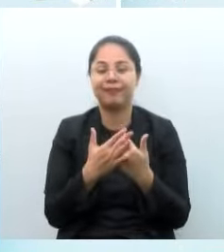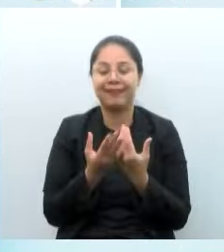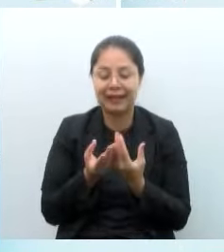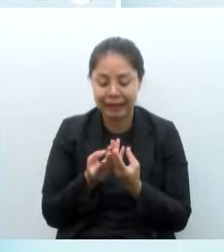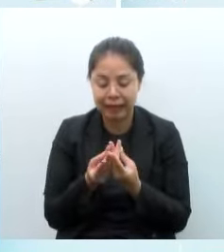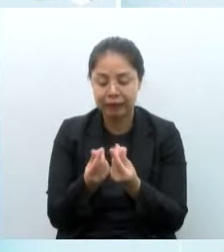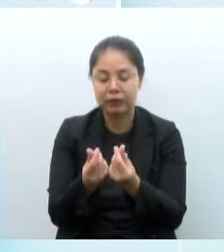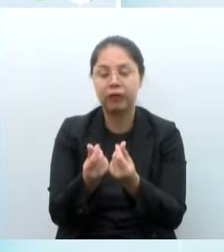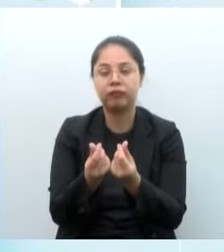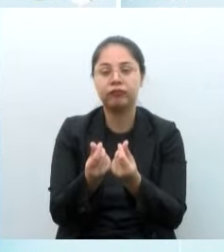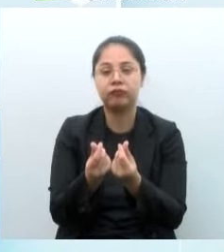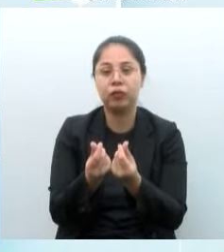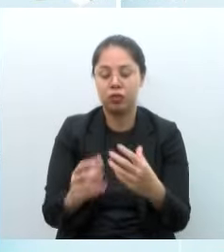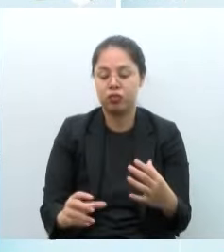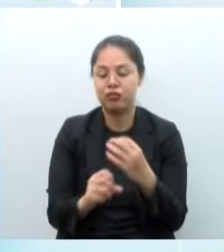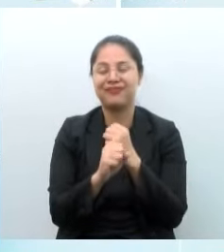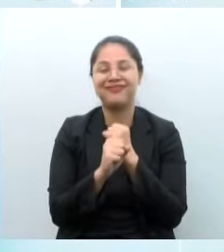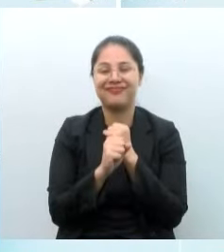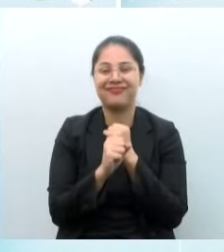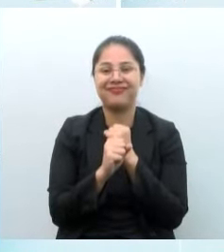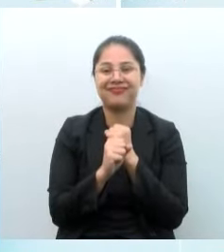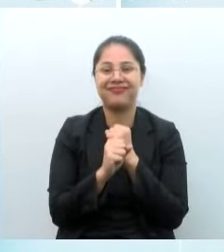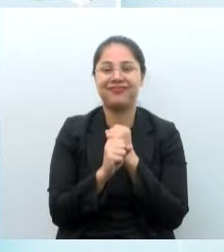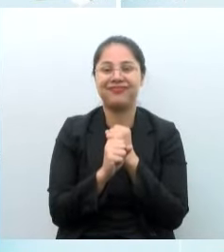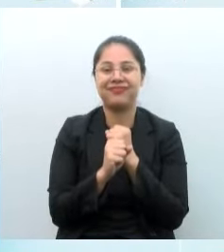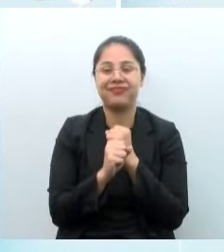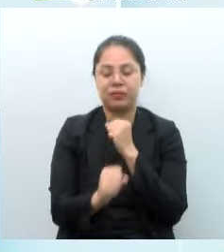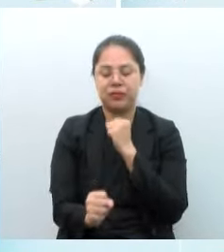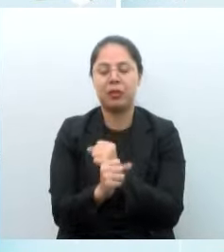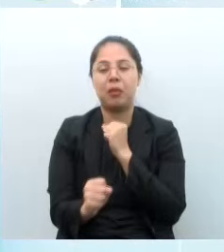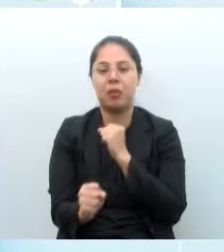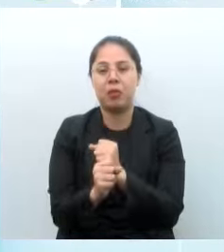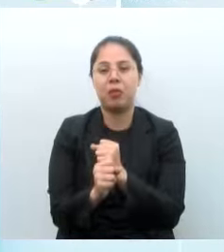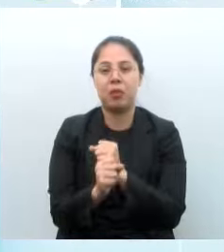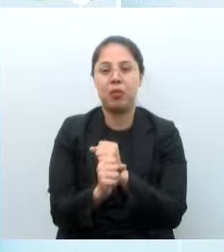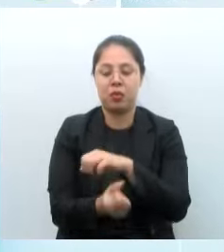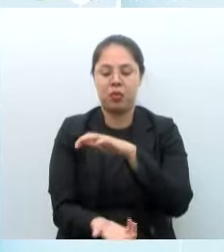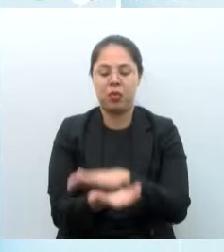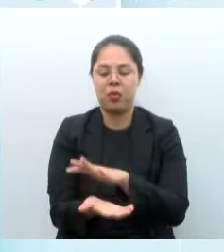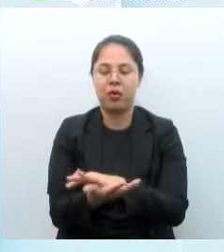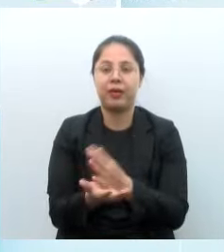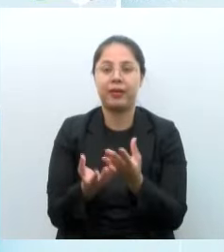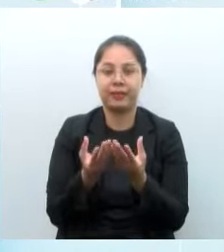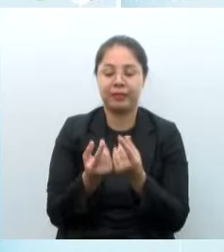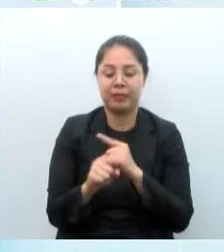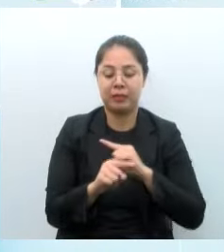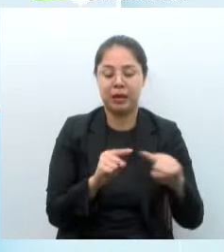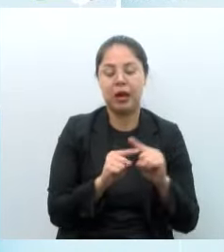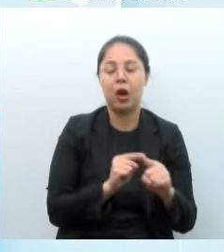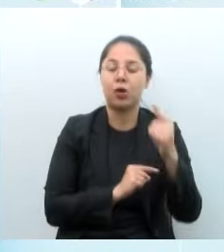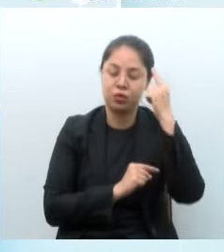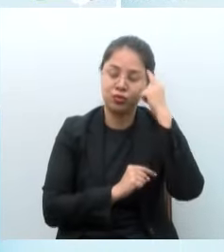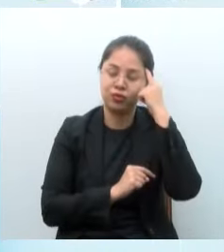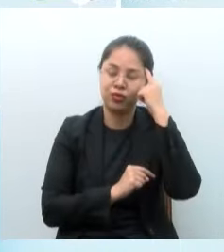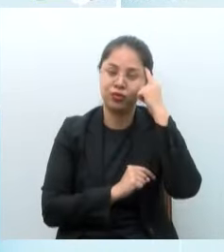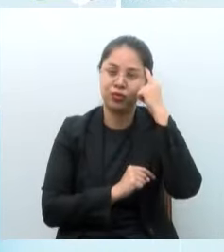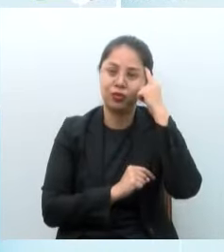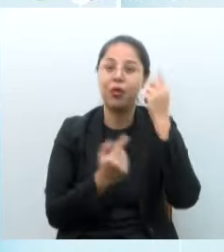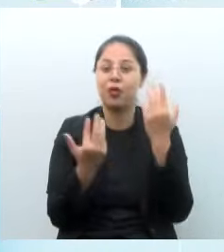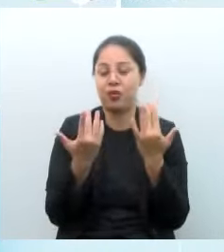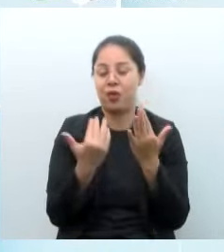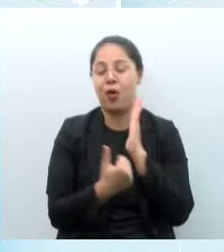ะสรุปแล้วก็ลดลงให้ทางโรงเรียนทางเขตได้รับทราบอีกครั้งหนึ่งซึ่ง